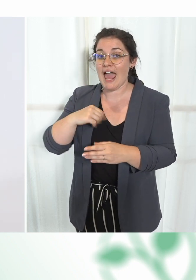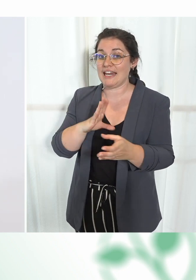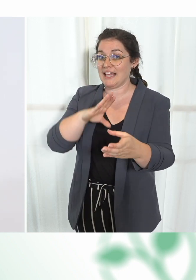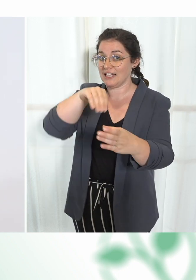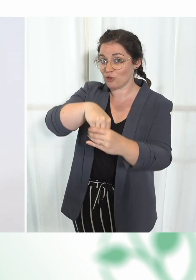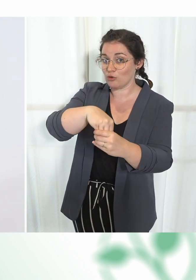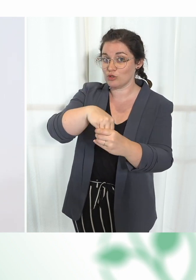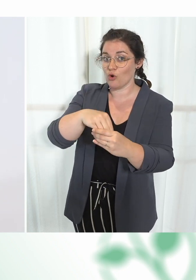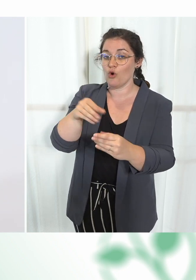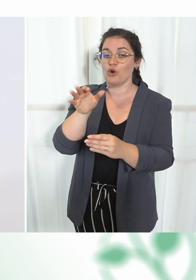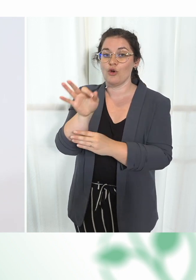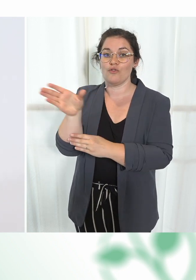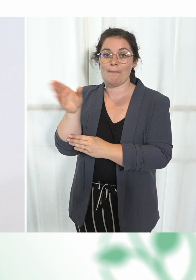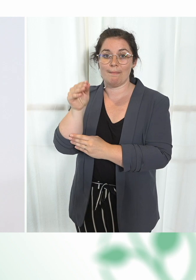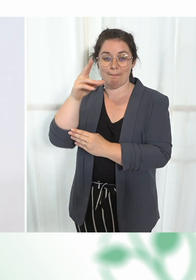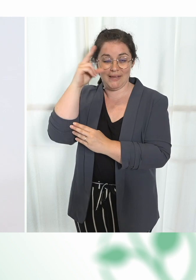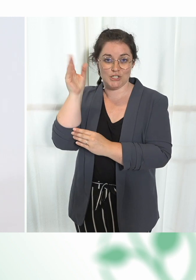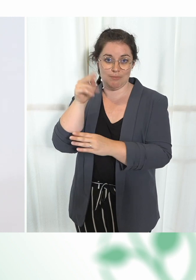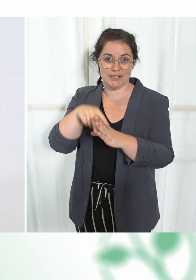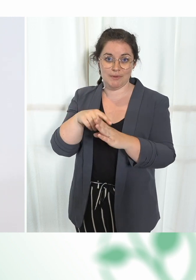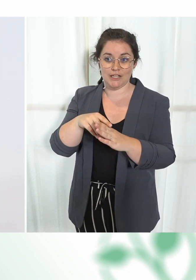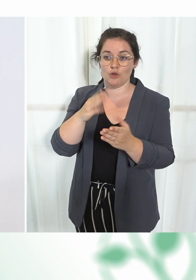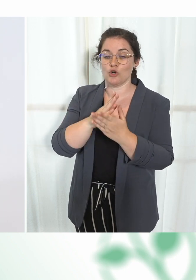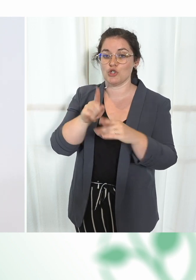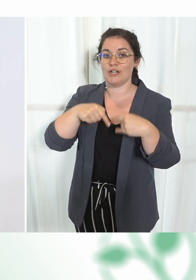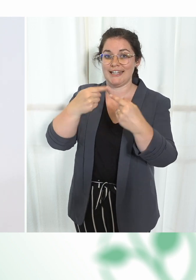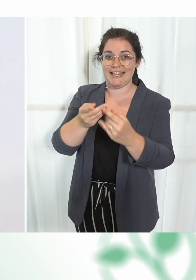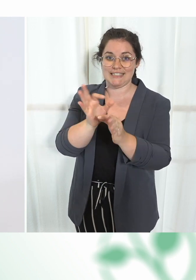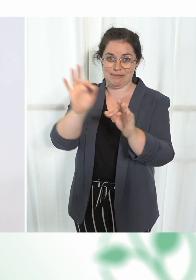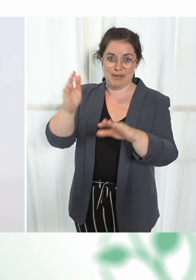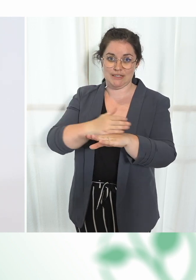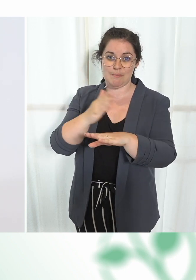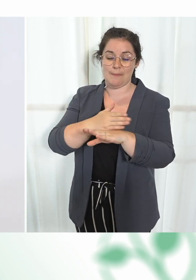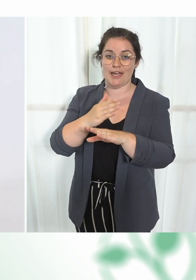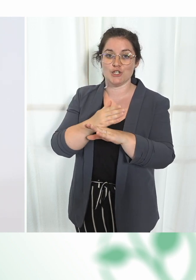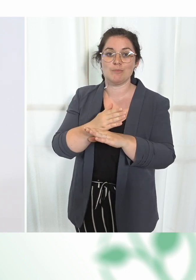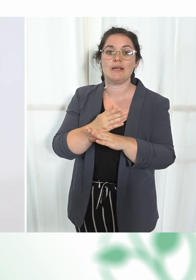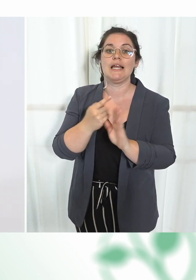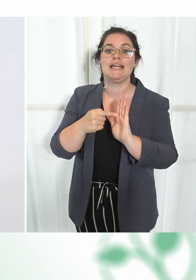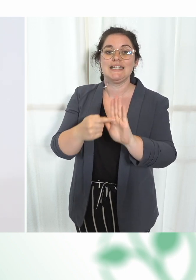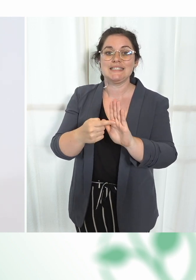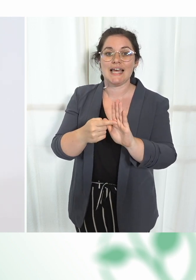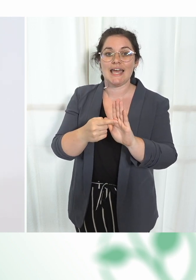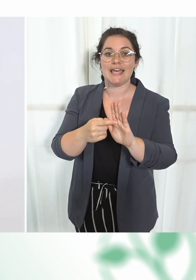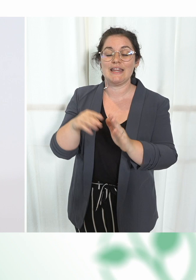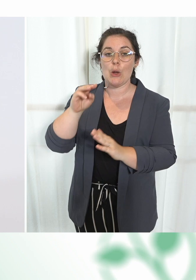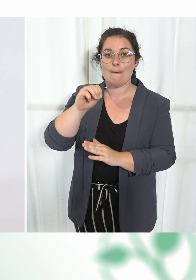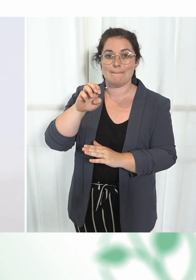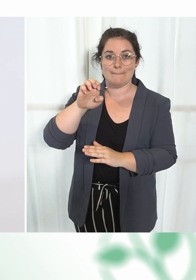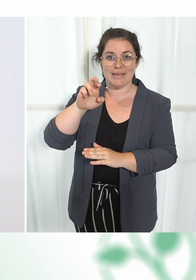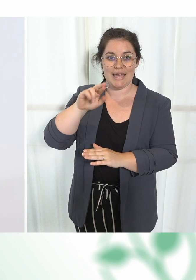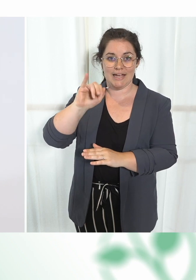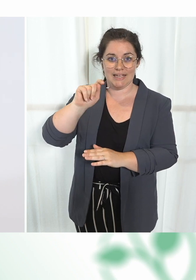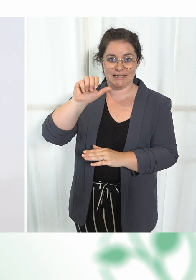von Menschen mit Behinderung. Wir kommen auch schon zum nächsten Best Practice Beispiel und das kommt von Meritas. Und wir freuen uns, dass wir